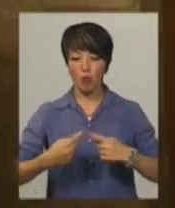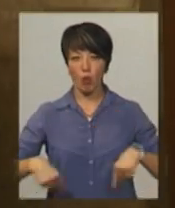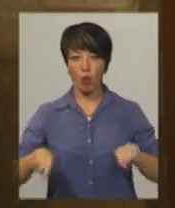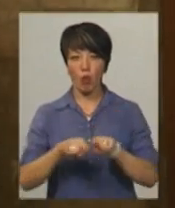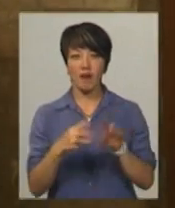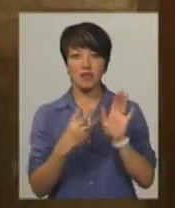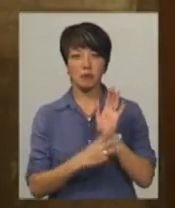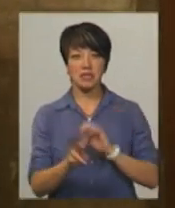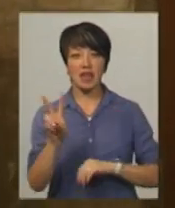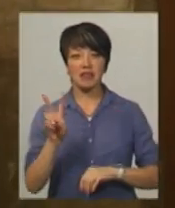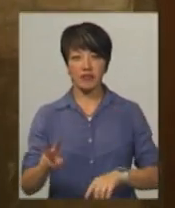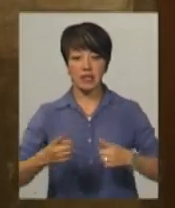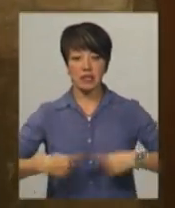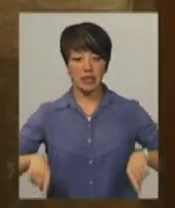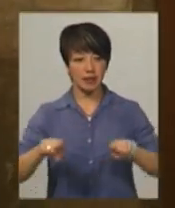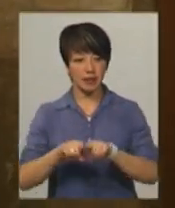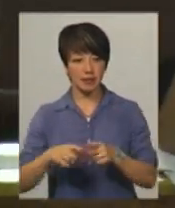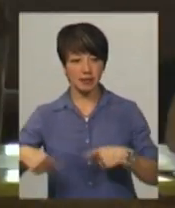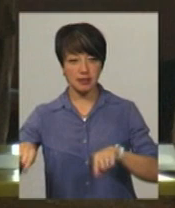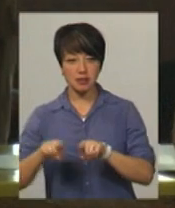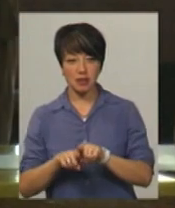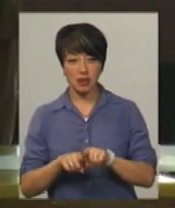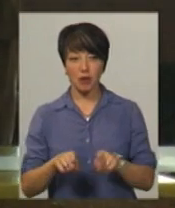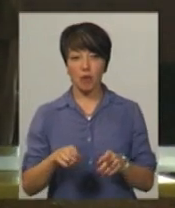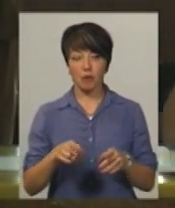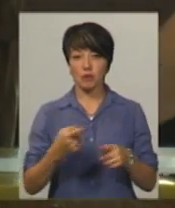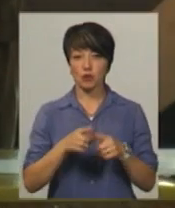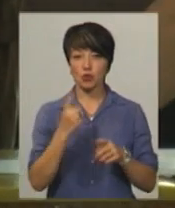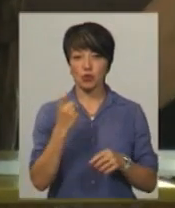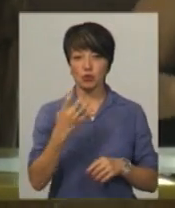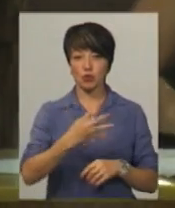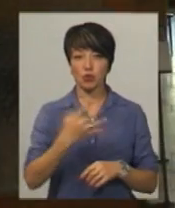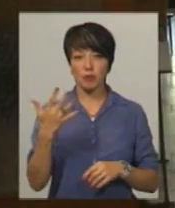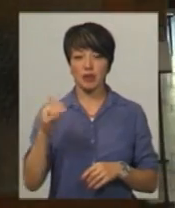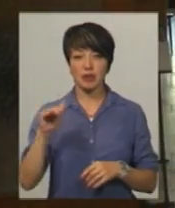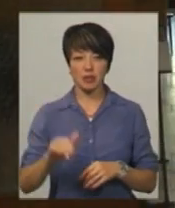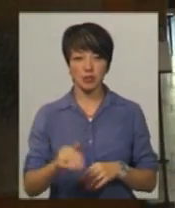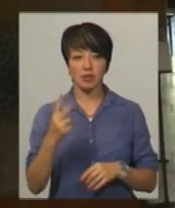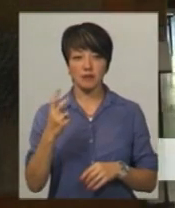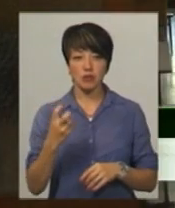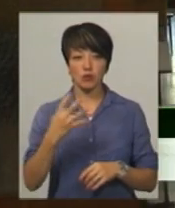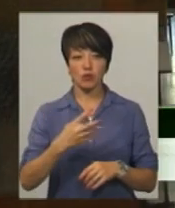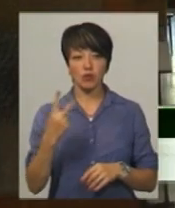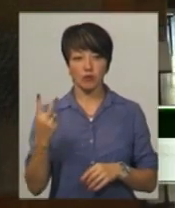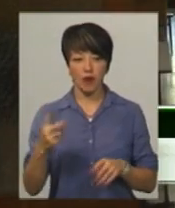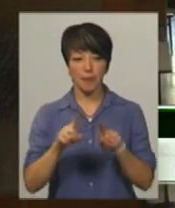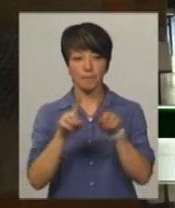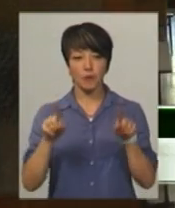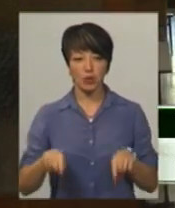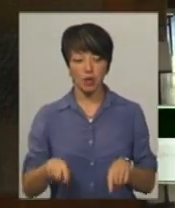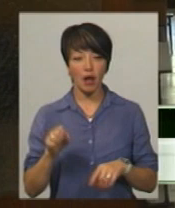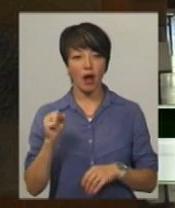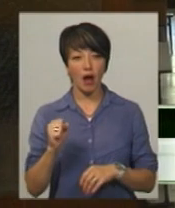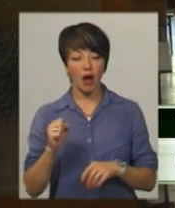82 дільниці. По одномандатному виборчому округу 145 242 бюлетня,